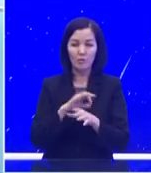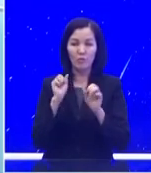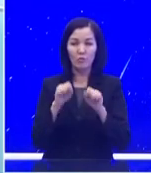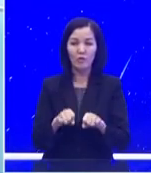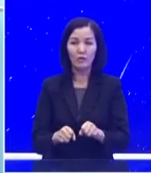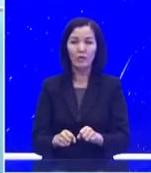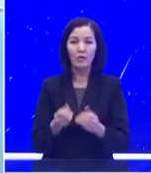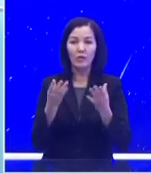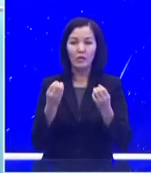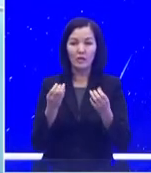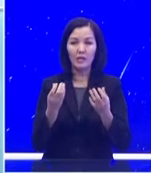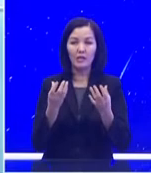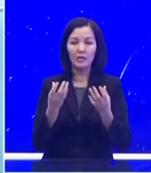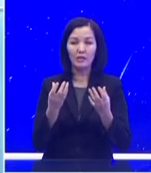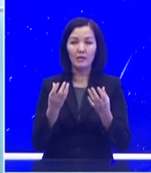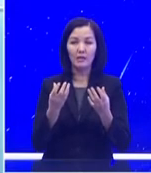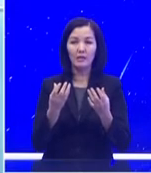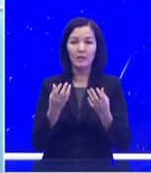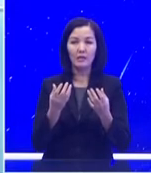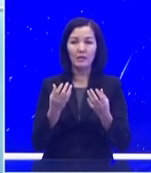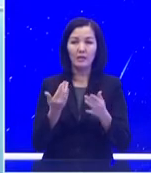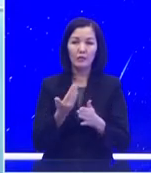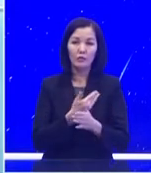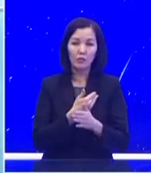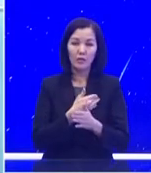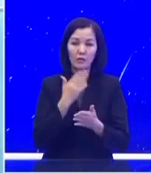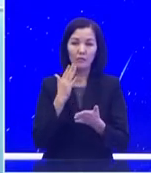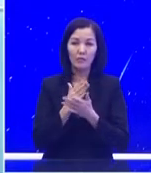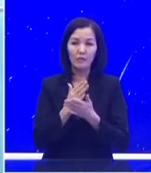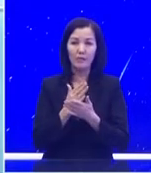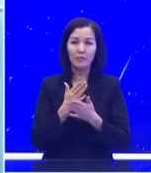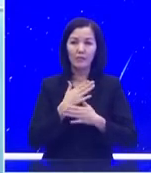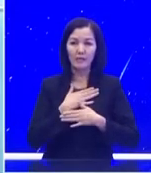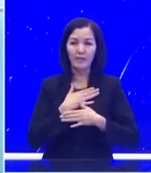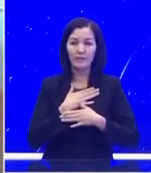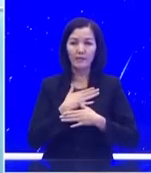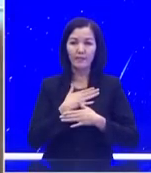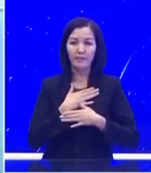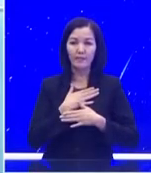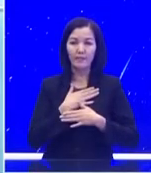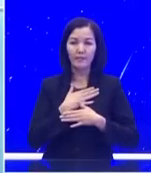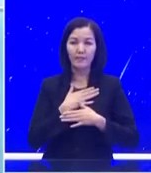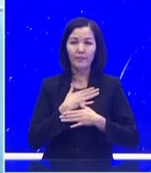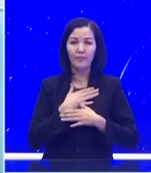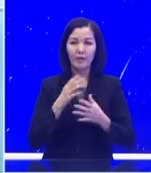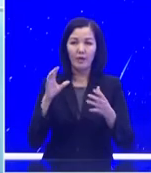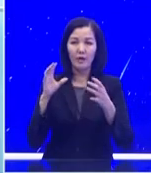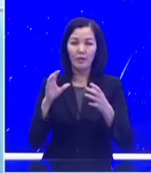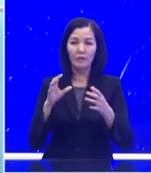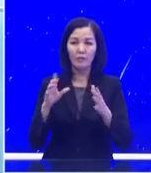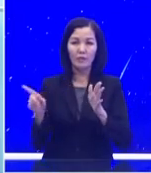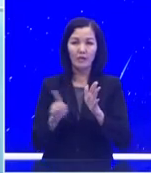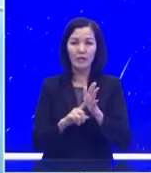болады. Және де, егер бір сұранысымыз бар, бізге на автобус және де